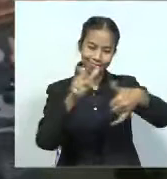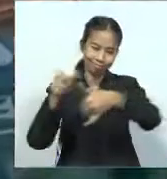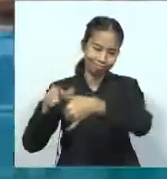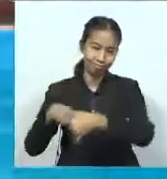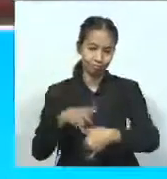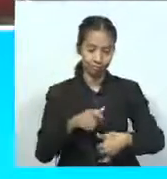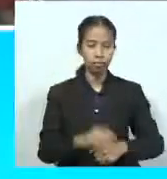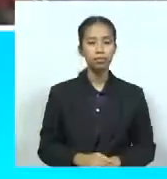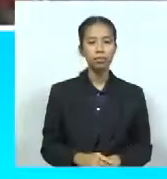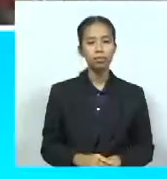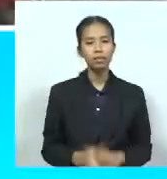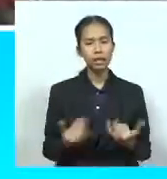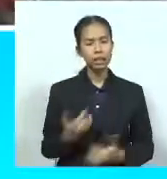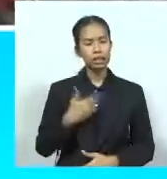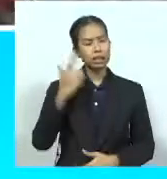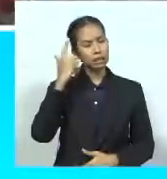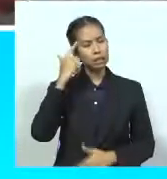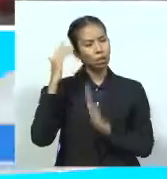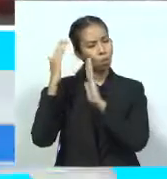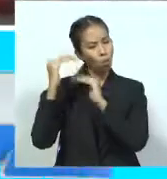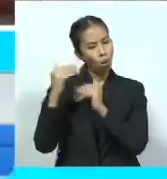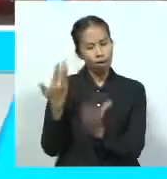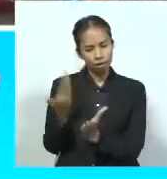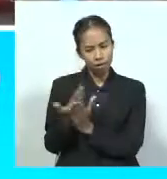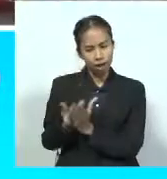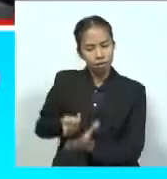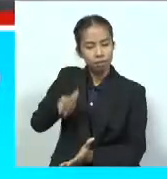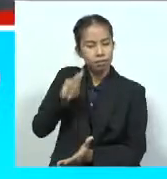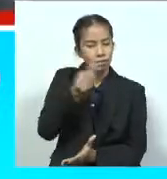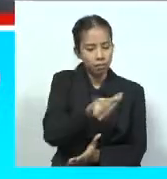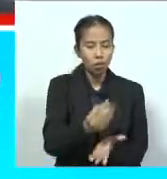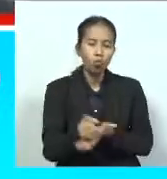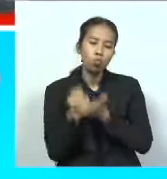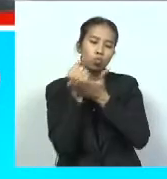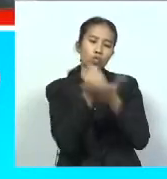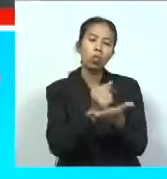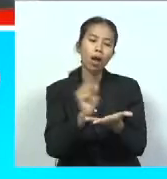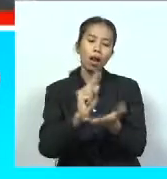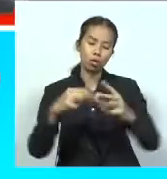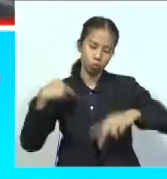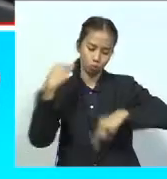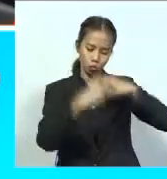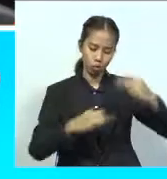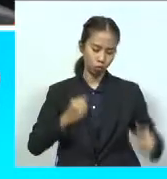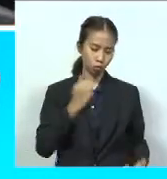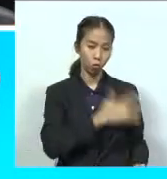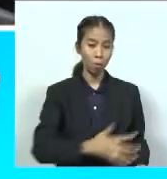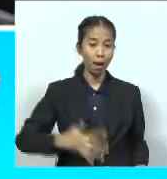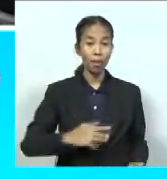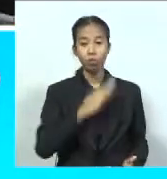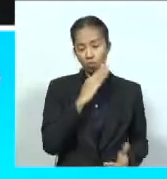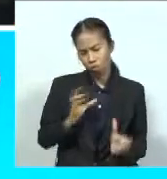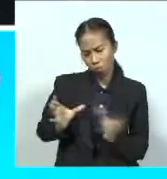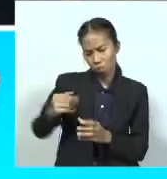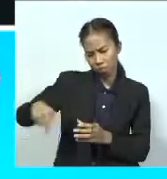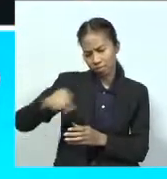ซึ่งเราหวังว่าเงินส่วนนี้จะไปช่วยเขาดูแลสุขภาพเขาได้ดียิ่งขึ้นคือถ้าเกิดคนกลุ่มนี้พาตัวเองไปถึงโรงพยาบ